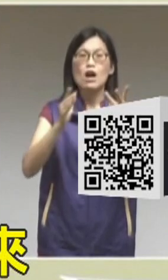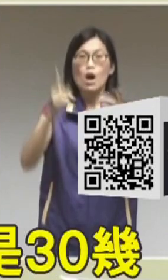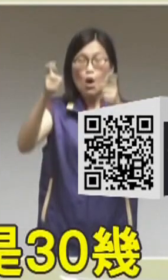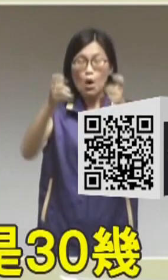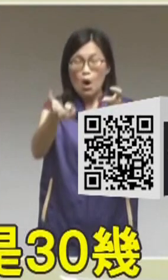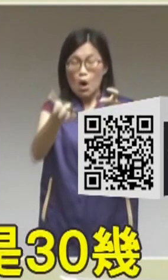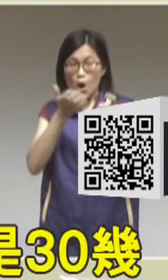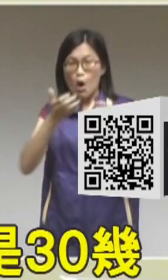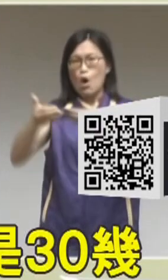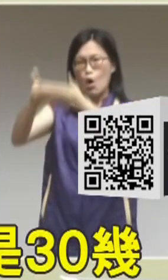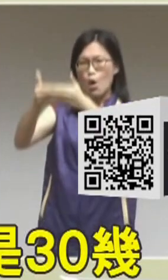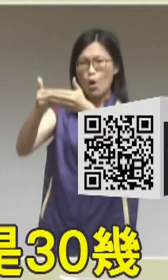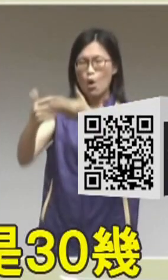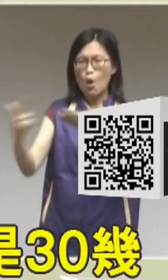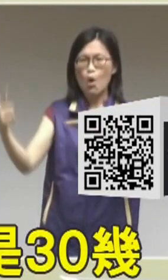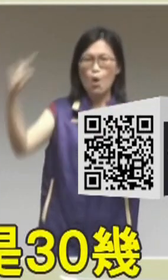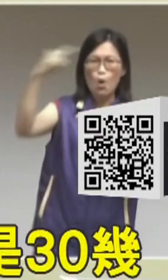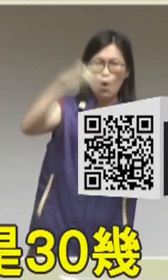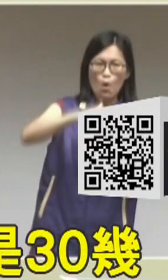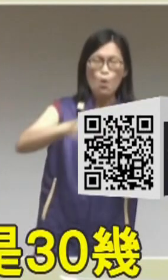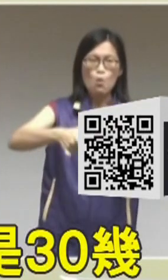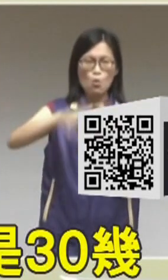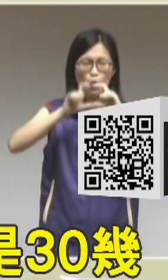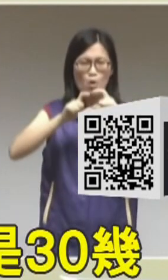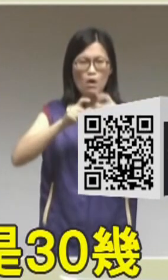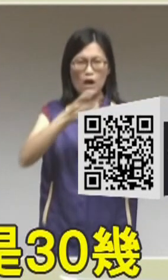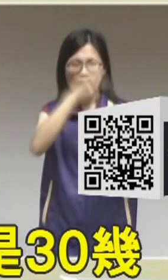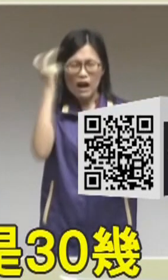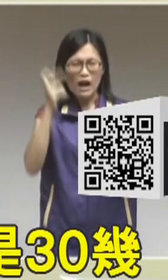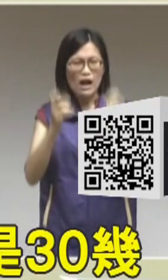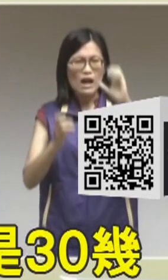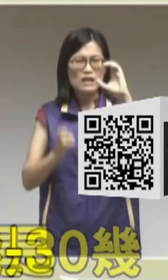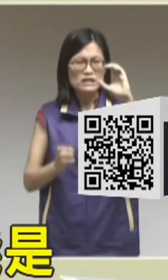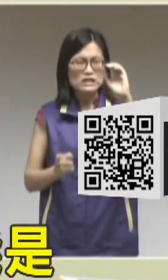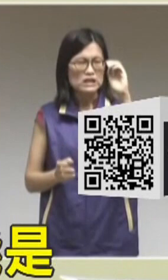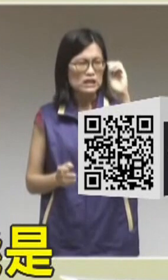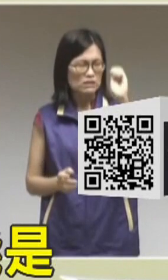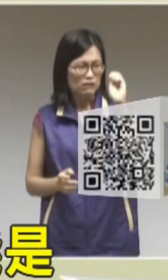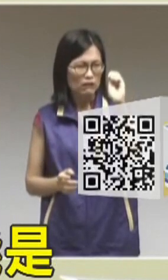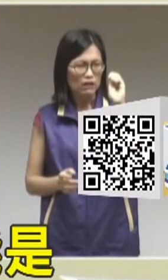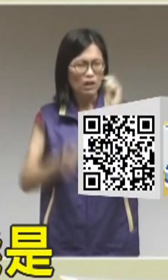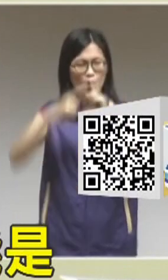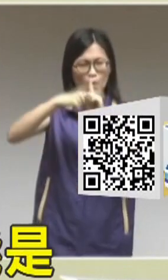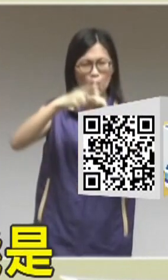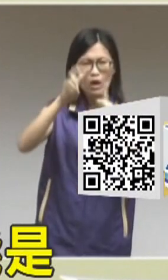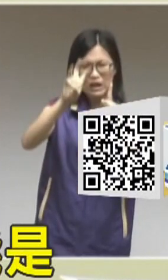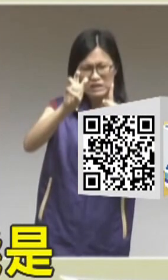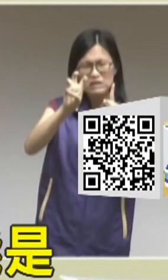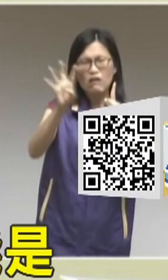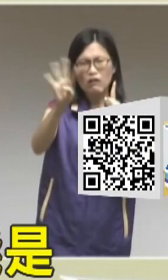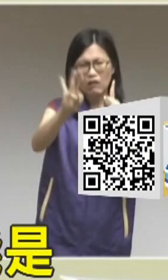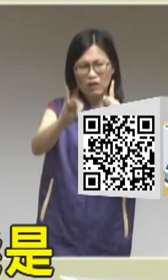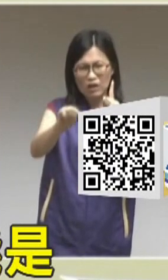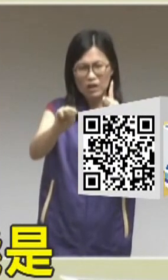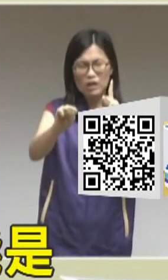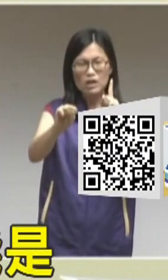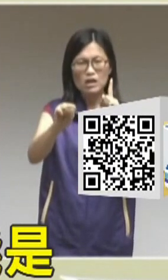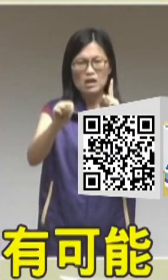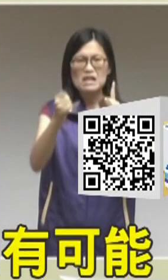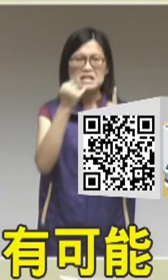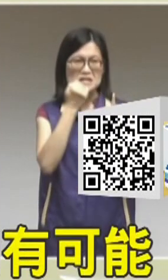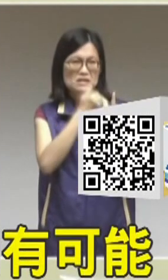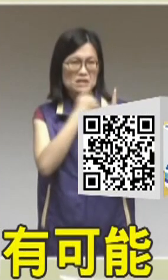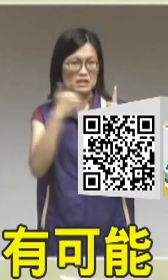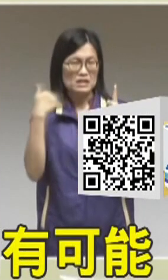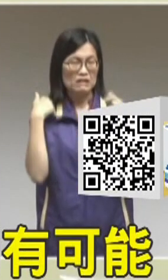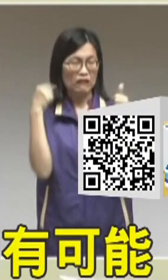好，那我们也发现说他的 CT 值是30几，哈，也发现说，他应该可能是